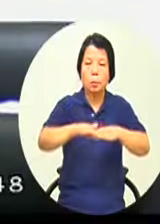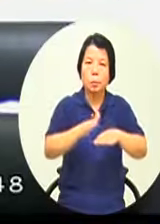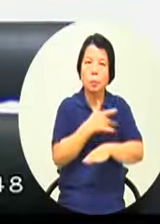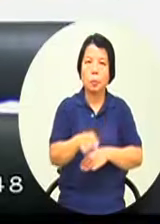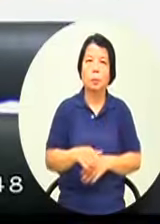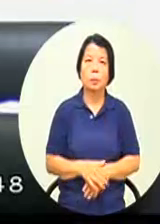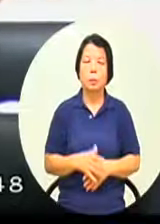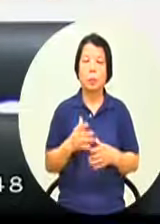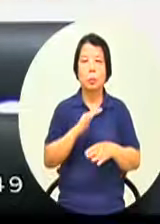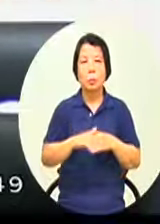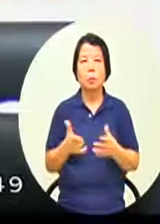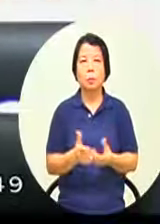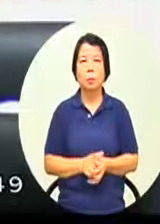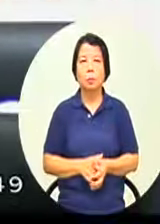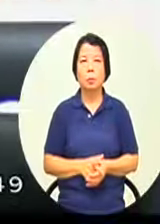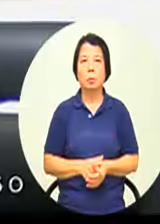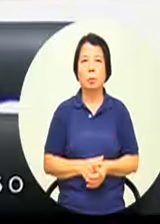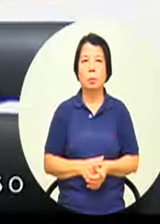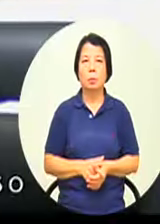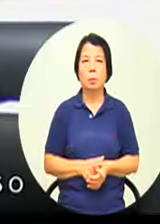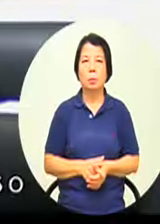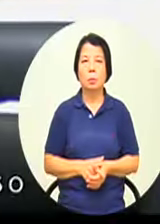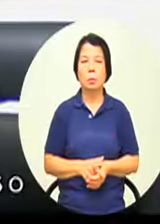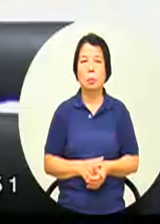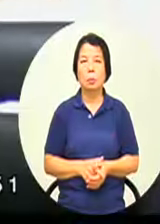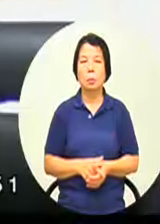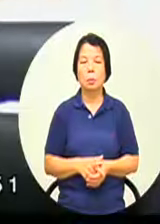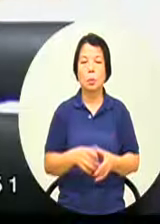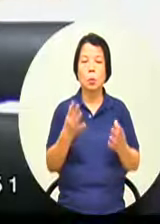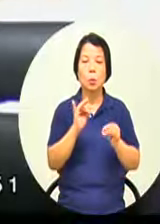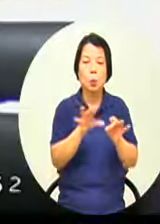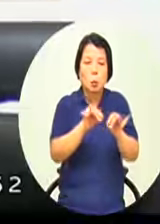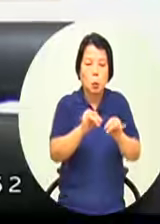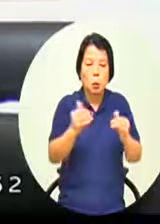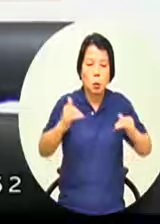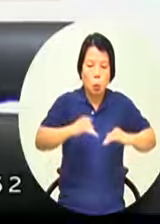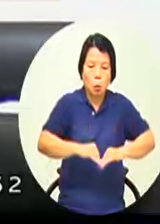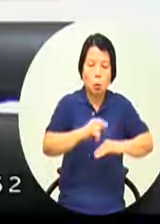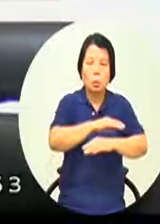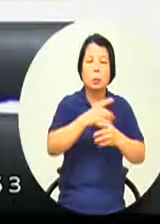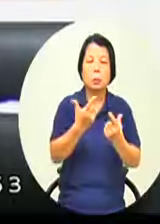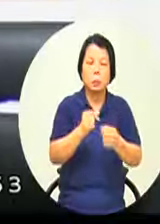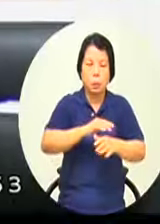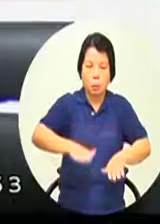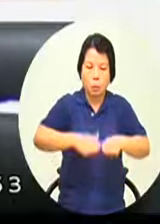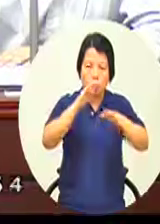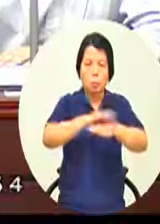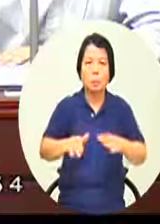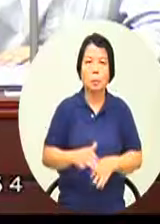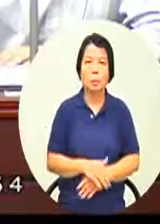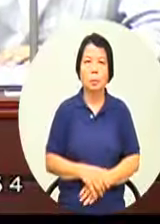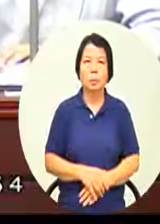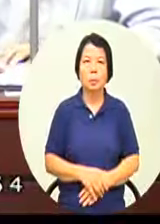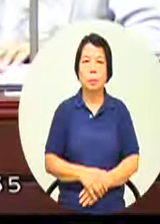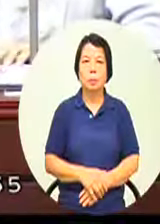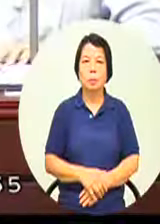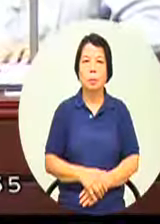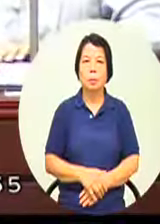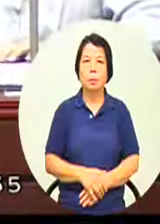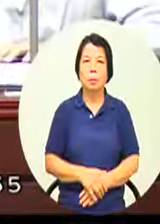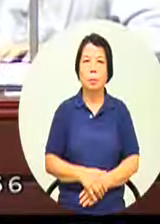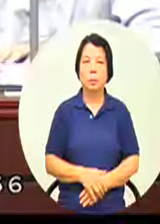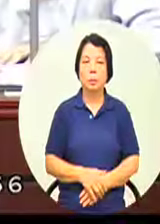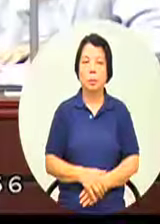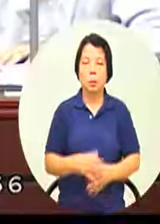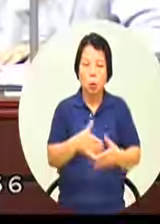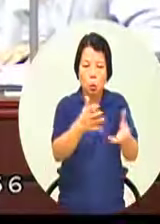也是会。那你为什么不讲呢？地势低洼会不会？会， 会吧？ 我刚刚讲的就是刚刚的一些部分